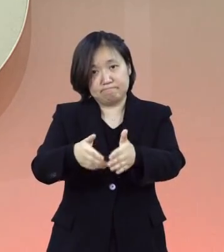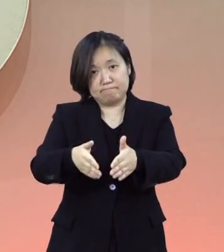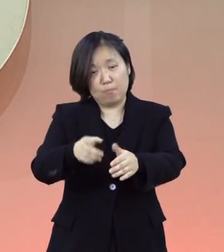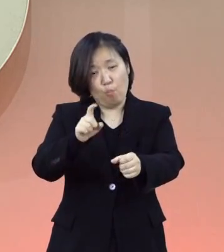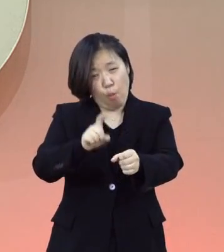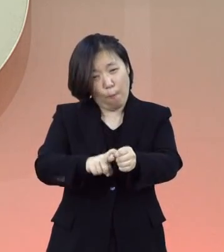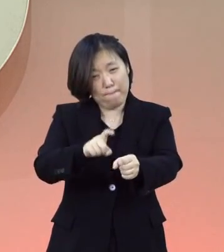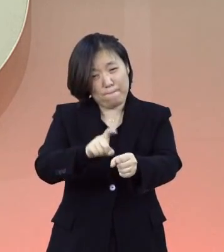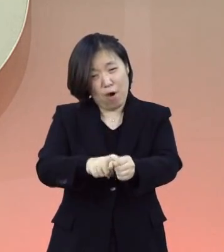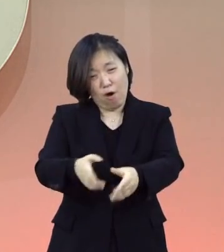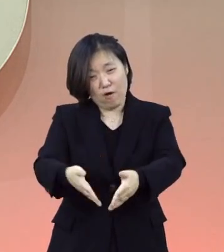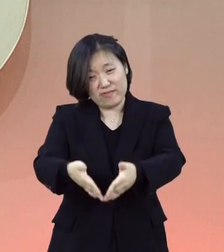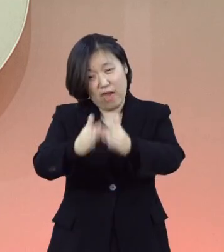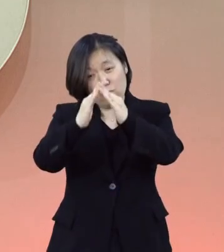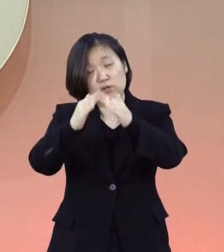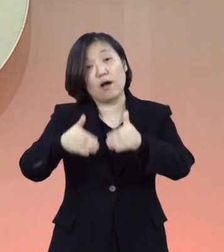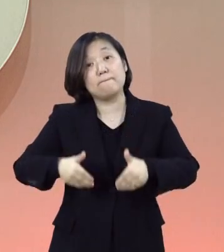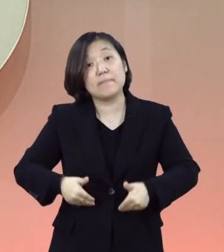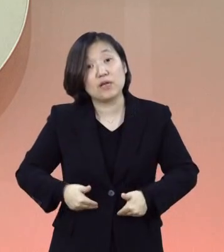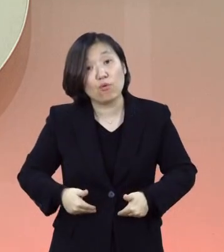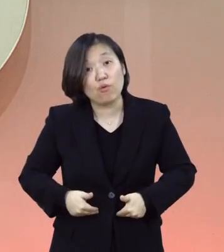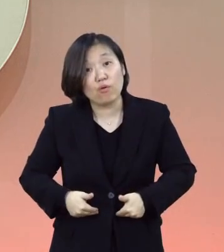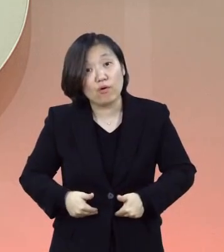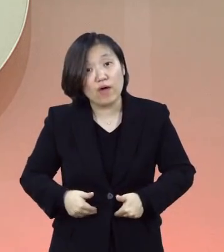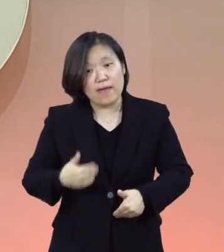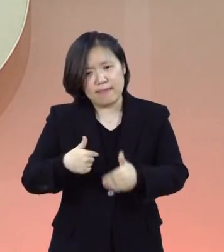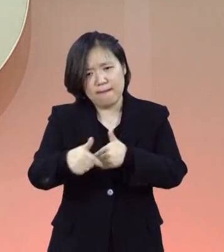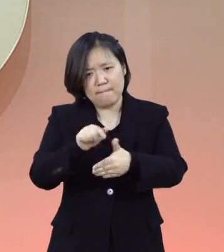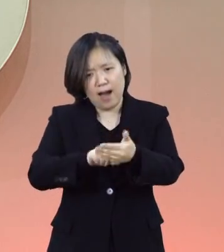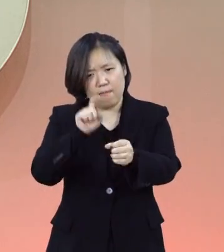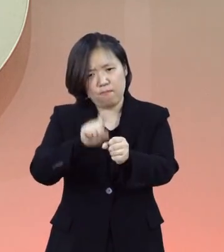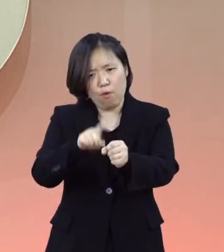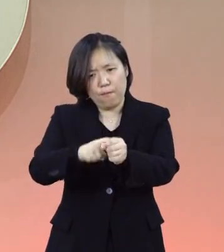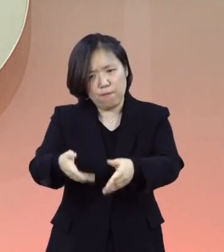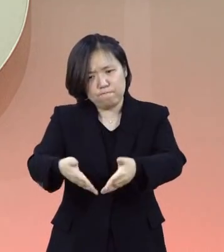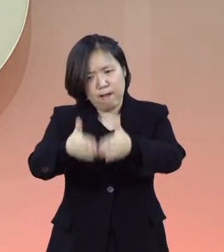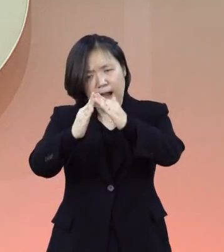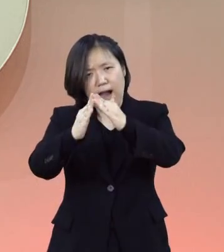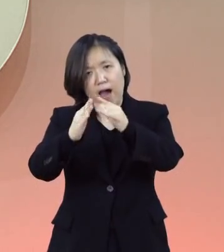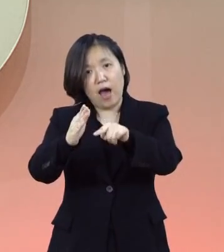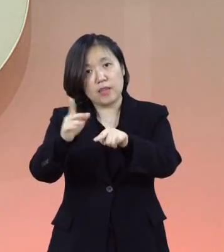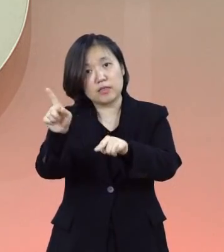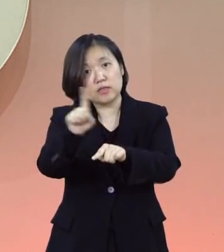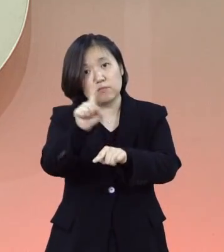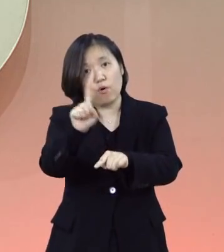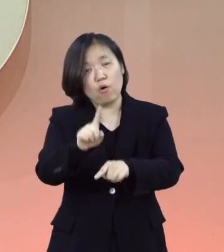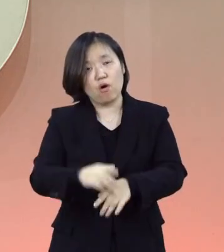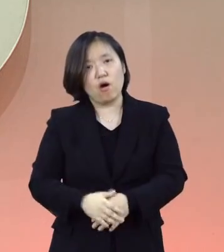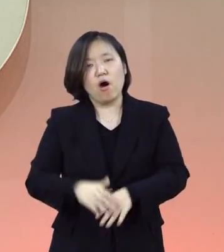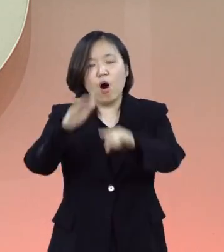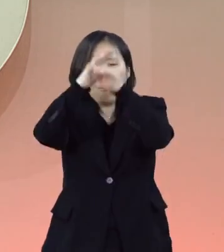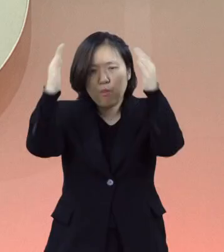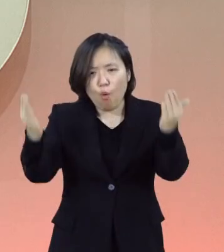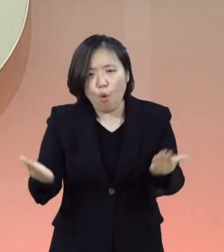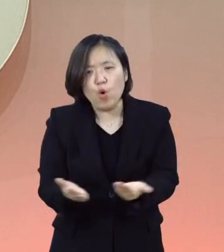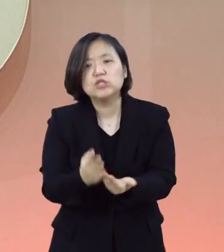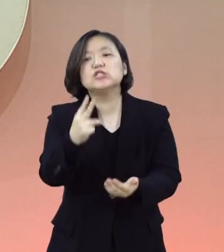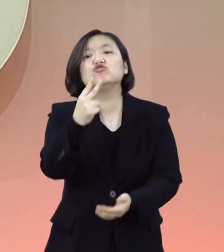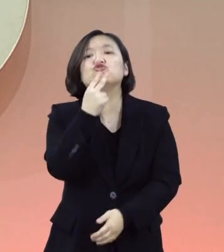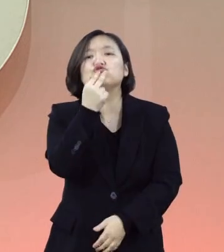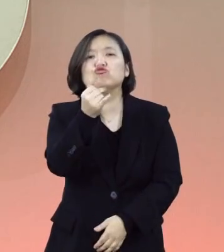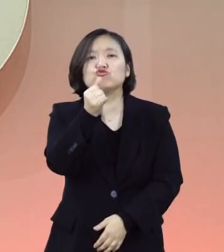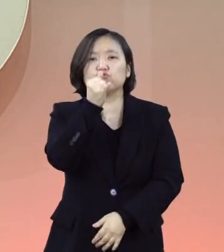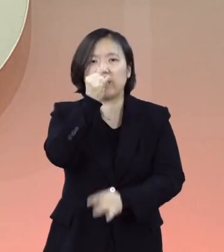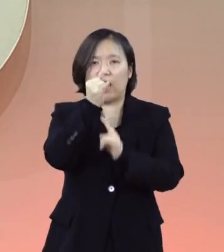그 모든 원력 중에서 최고의 원력이 모든 중생이 고통에서